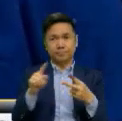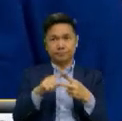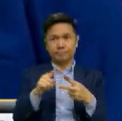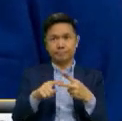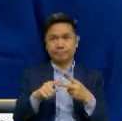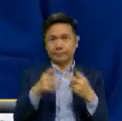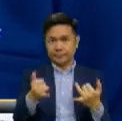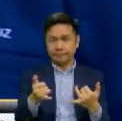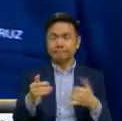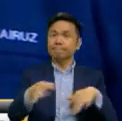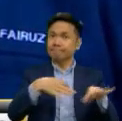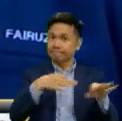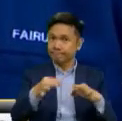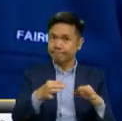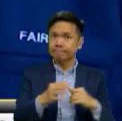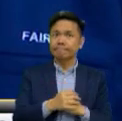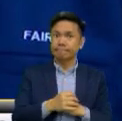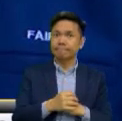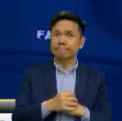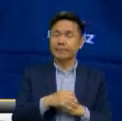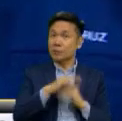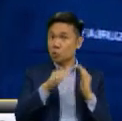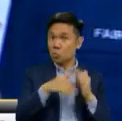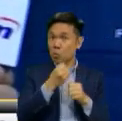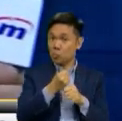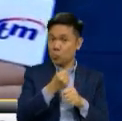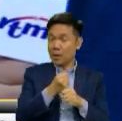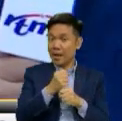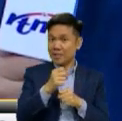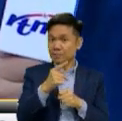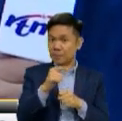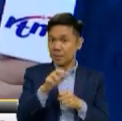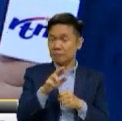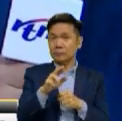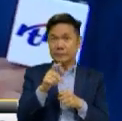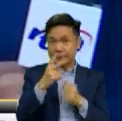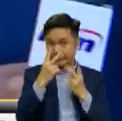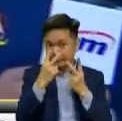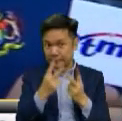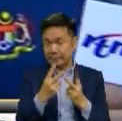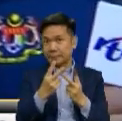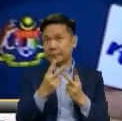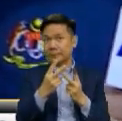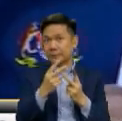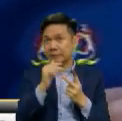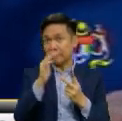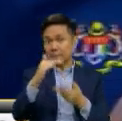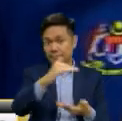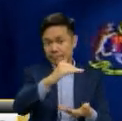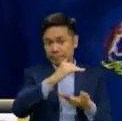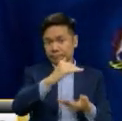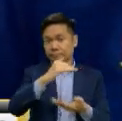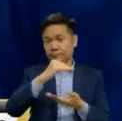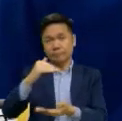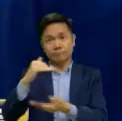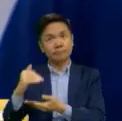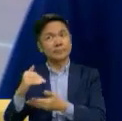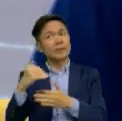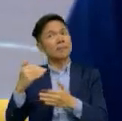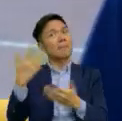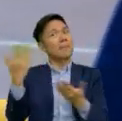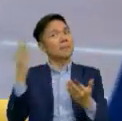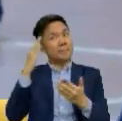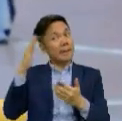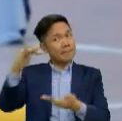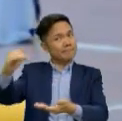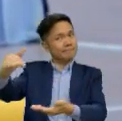tipe ini petugas SPR dan pengamal media sedang menantikan ketiban petir undi yang akan tiba pada